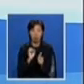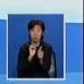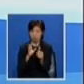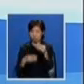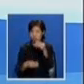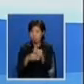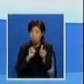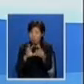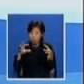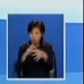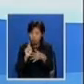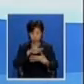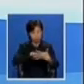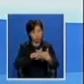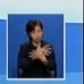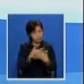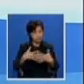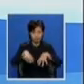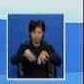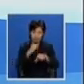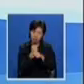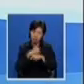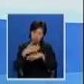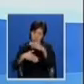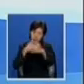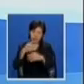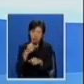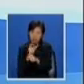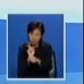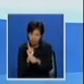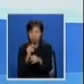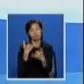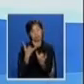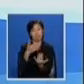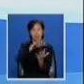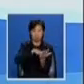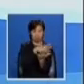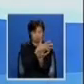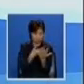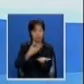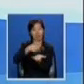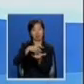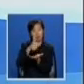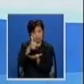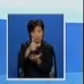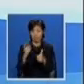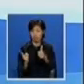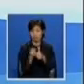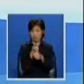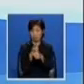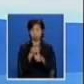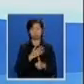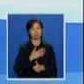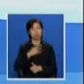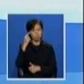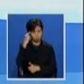ครับเกี่ยวกับแนวทางที่จะต้องมีการดำเนินการต่อไปเท่าที่จะบอกได้ในขณะนี้ประการแรกผมทราบดีครับว่า